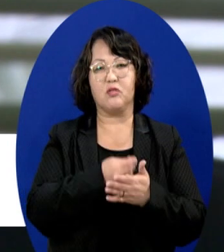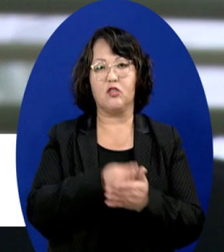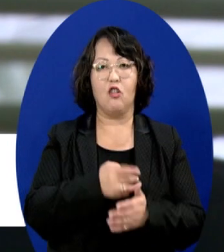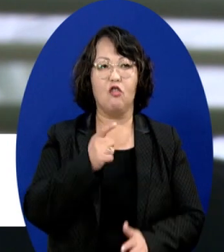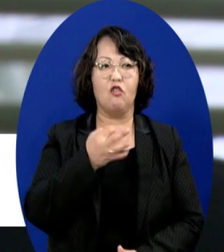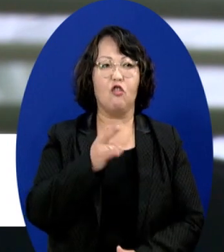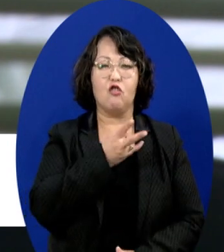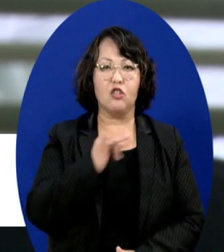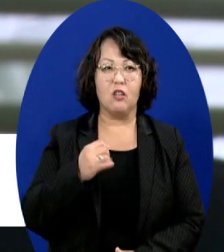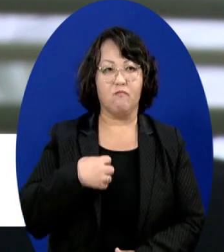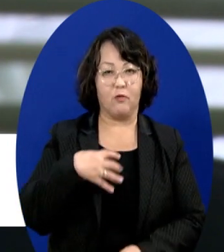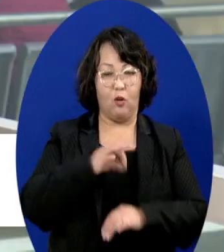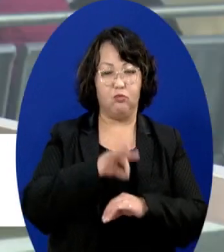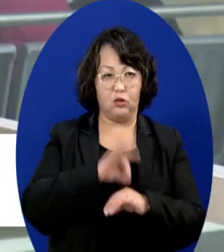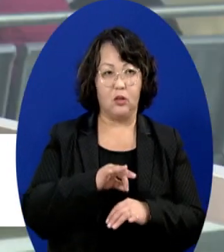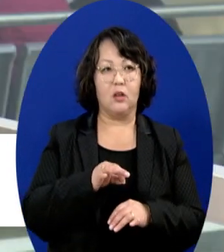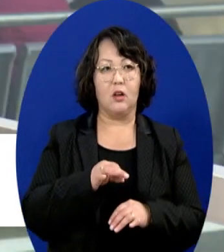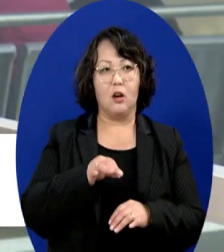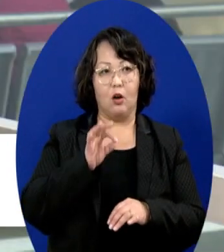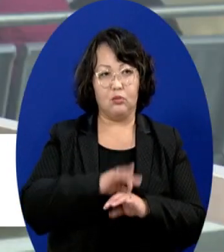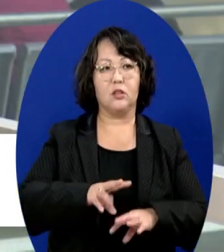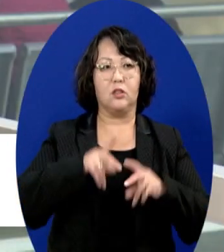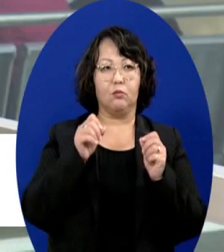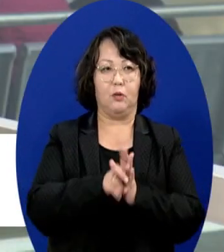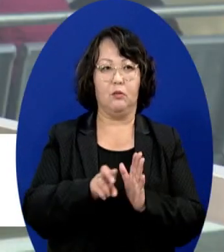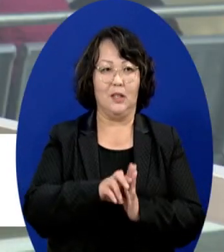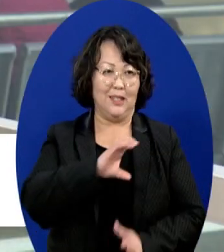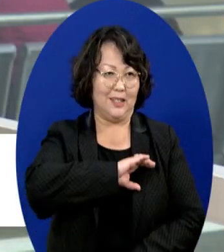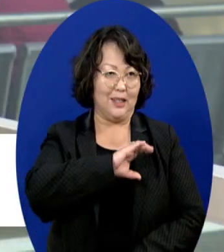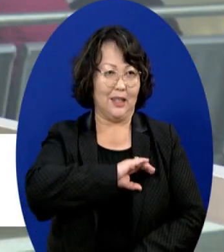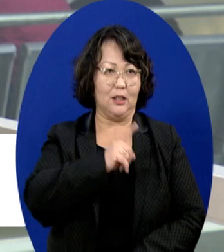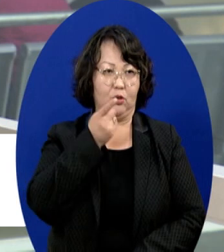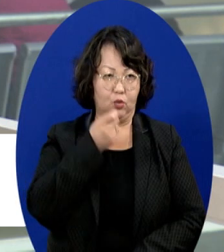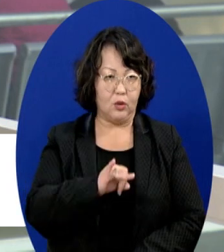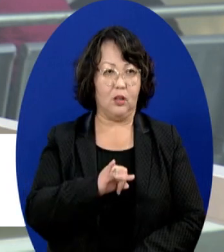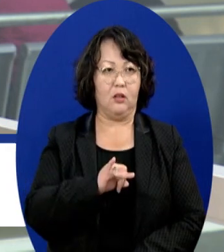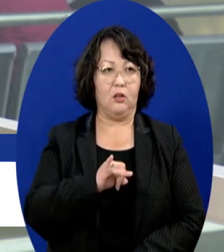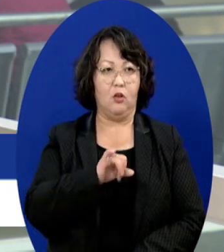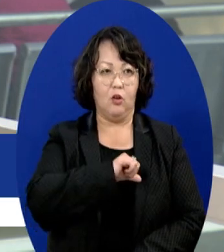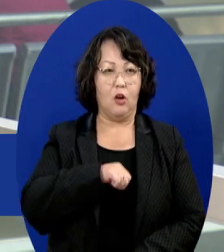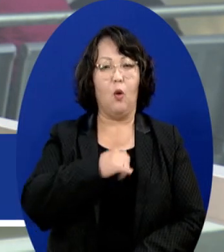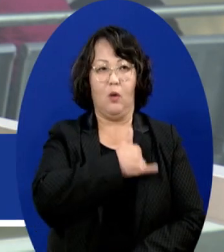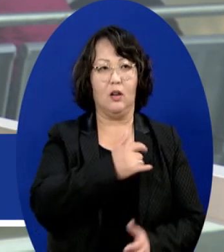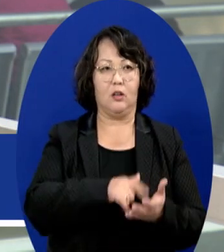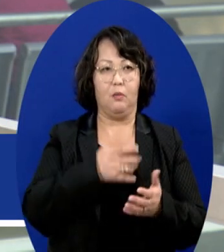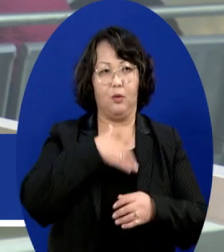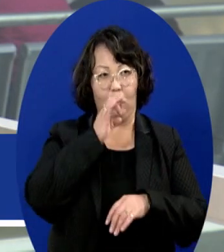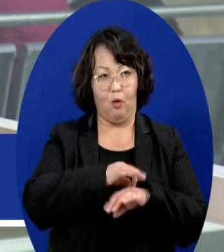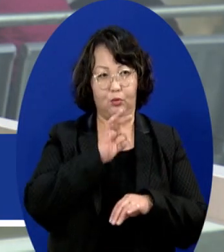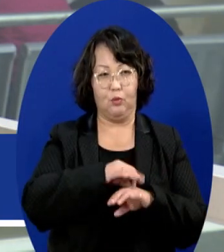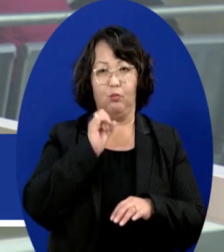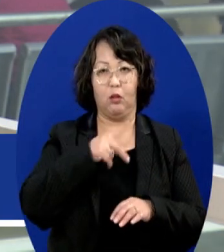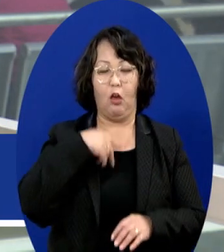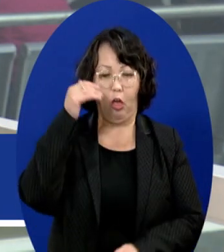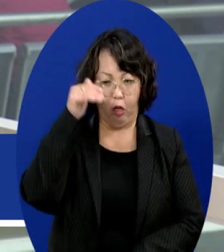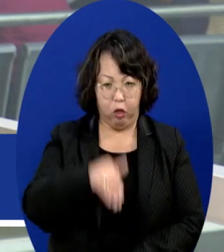бол эмчлэгддэг өвчин юм аа. Тэгээ сэтгэл зүгэл хүн удирдах хэрэгтэй юм байна. Энийг англигаад нуурж унахтай болно ш.